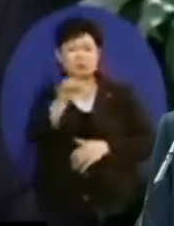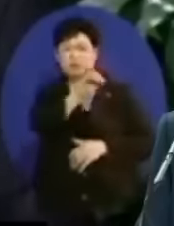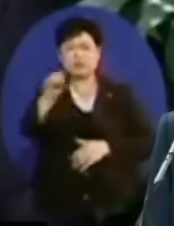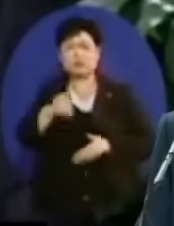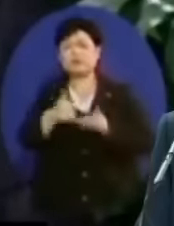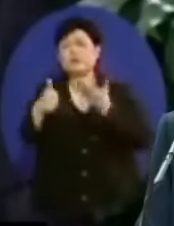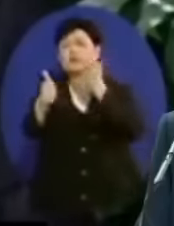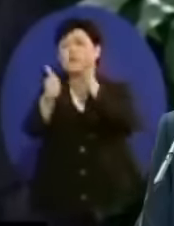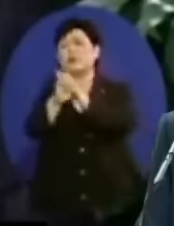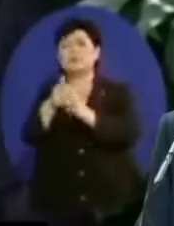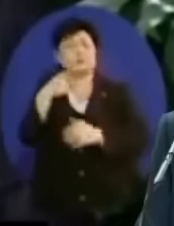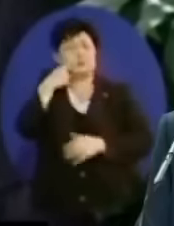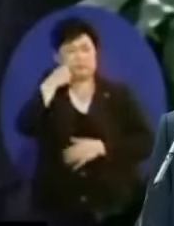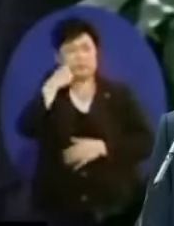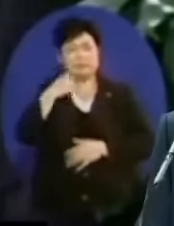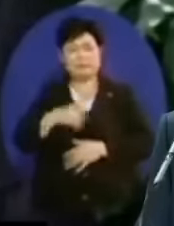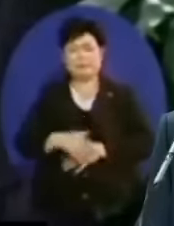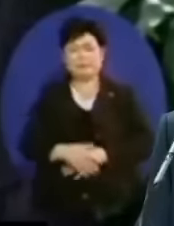맡긴다.